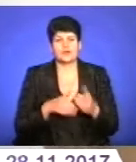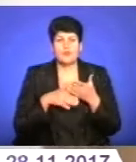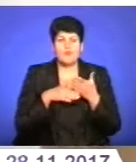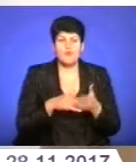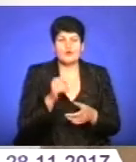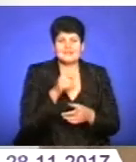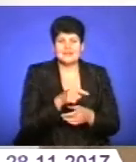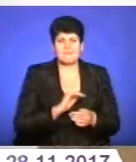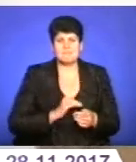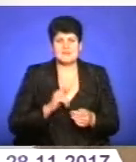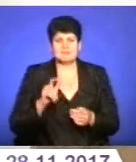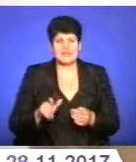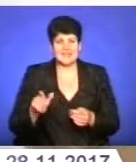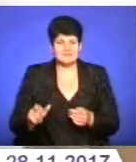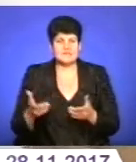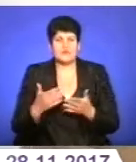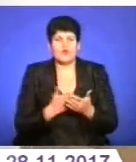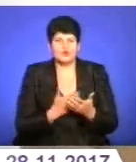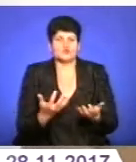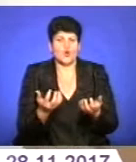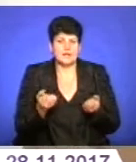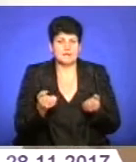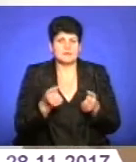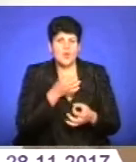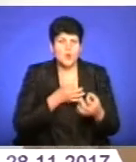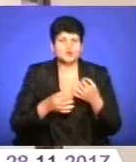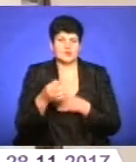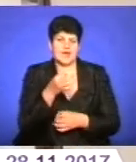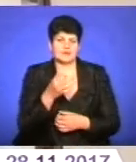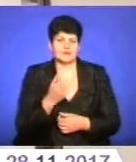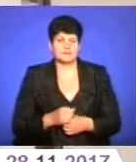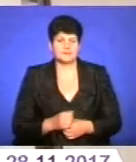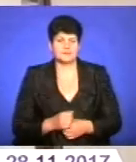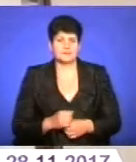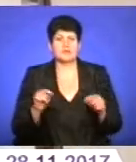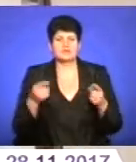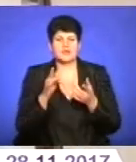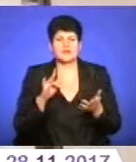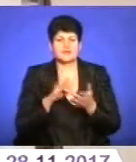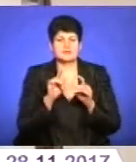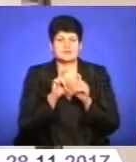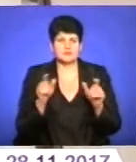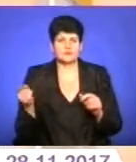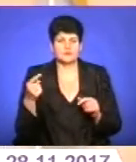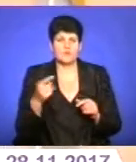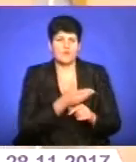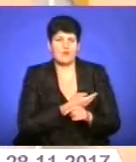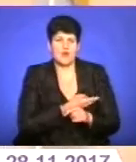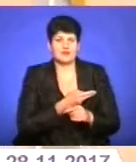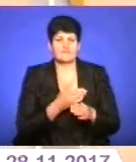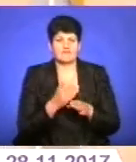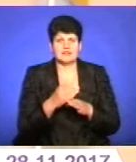допомоги тим підприємцям, які хочуть отримати консультації. На створення центру на Тернопільщині польська сторона